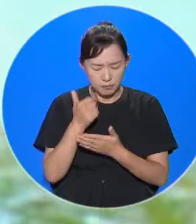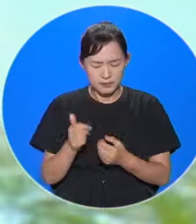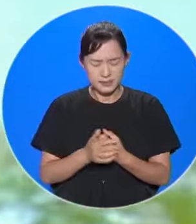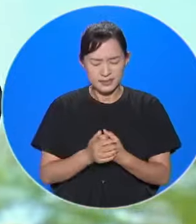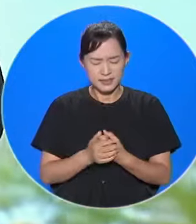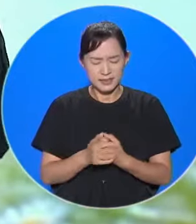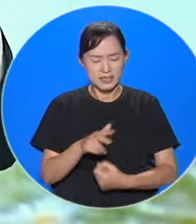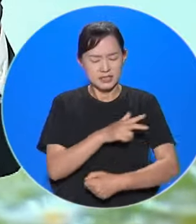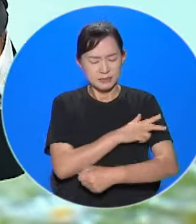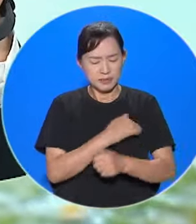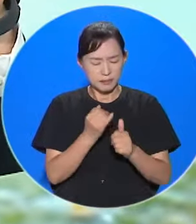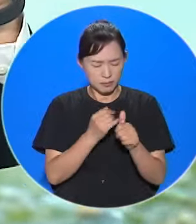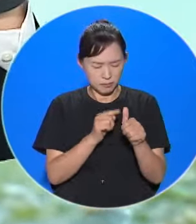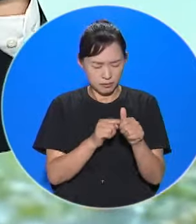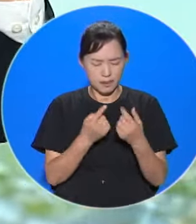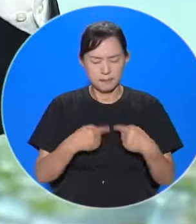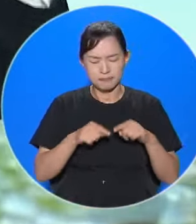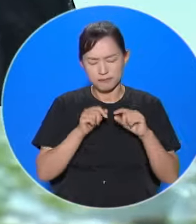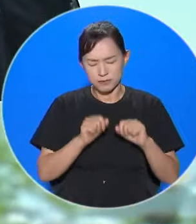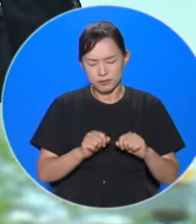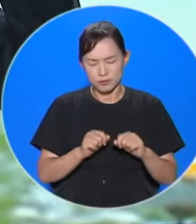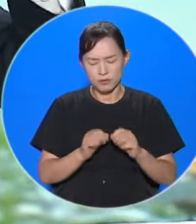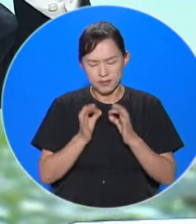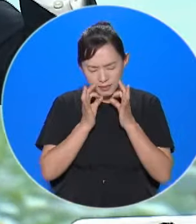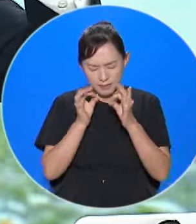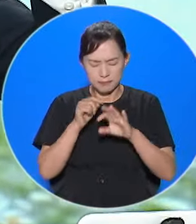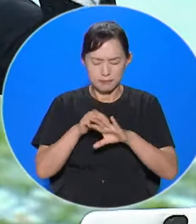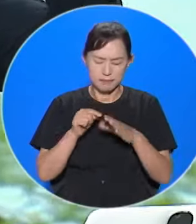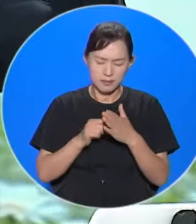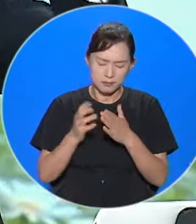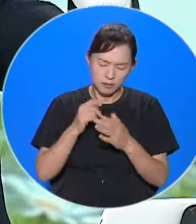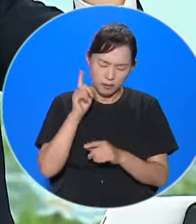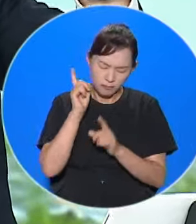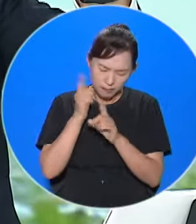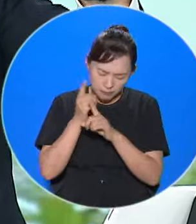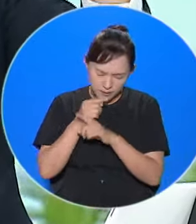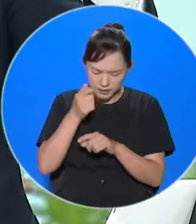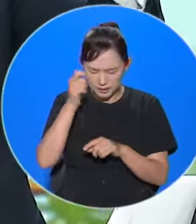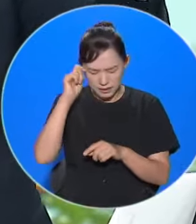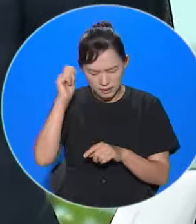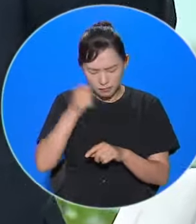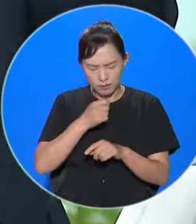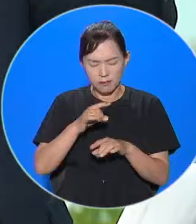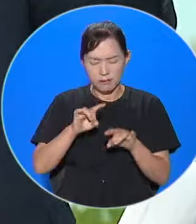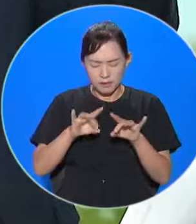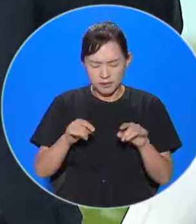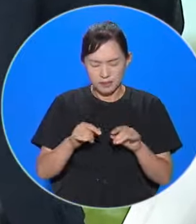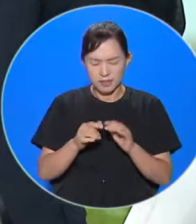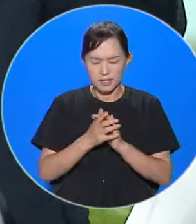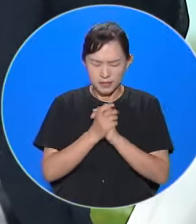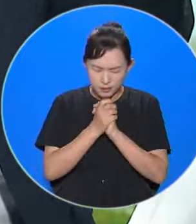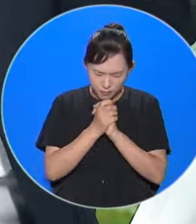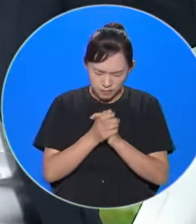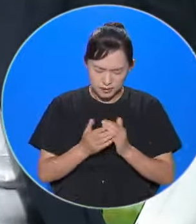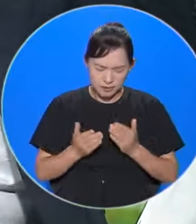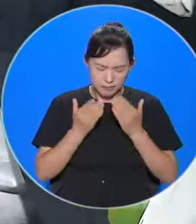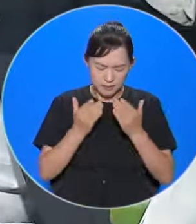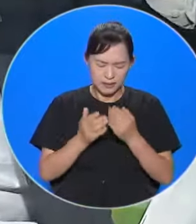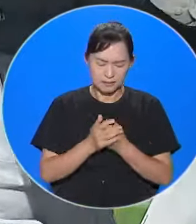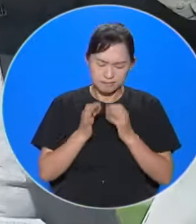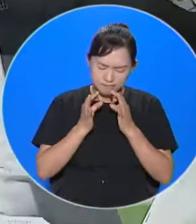우리 박수진 집사님 남편 가운데도 함께 해주시고 간절한 마음으로 날마다 새벽마다 하나님 엎드려 기도합니다.